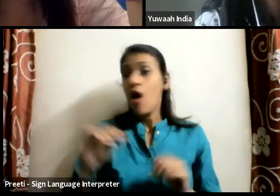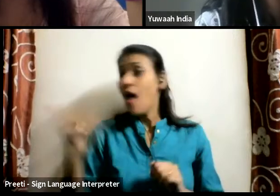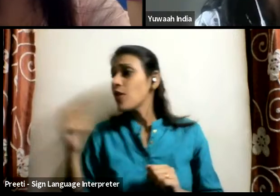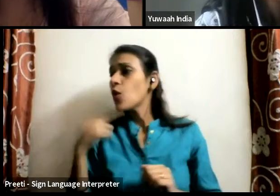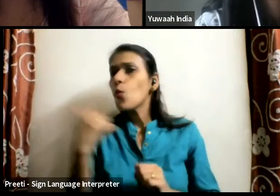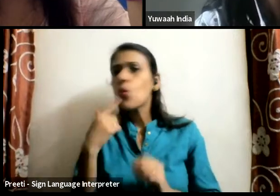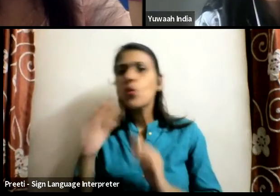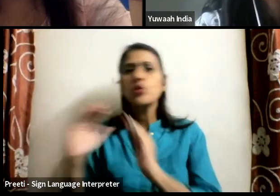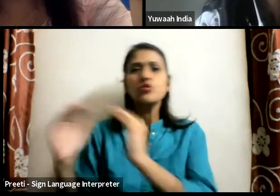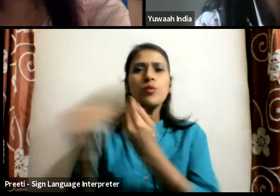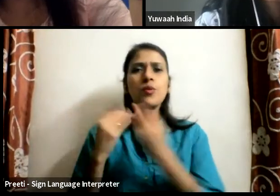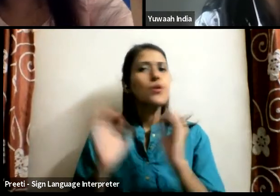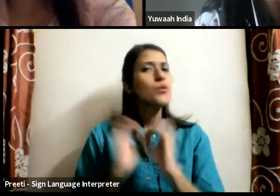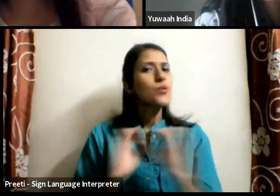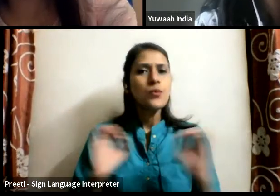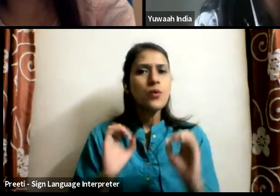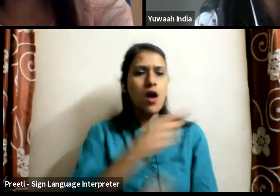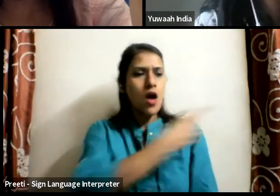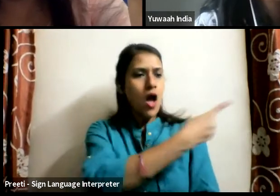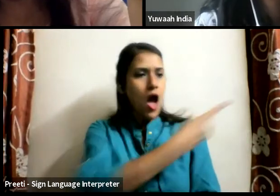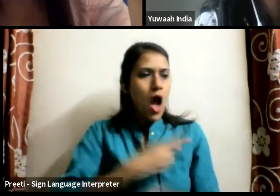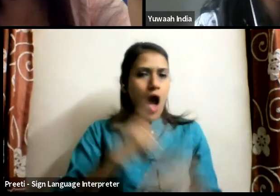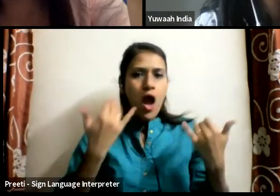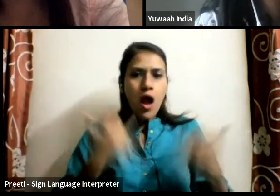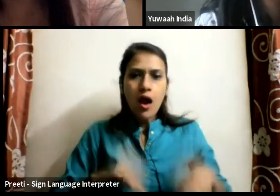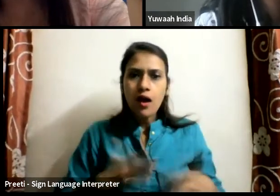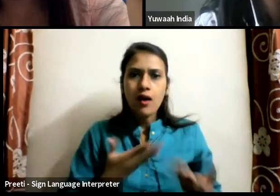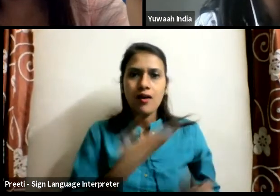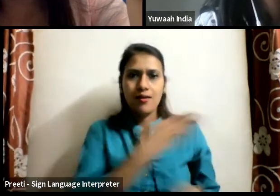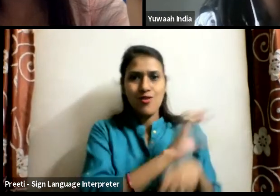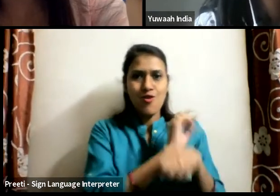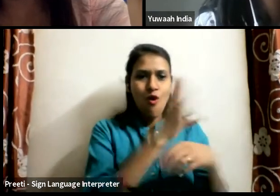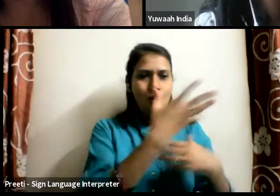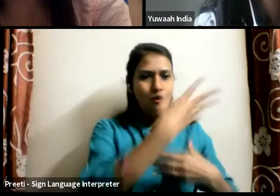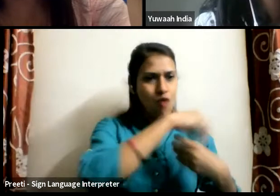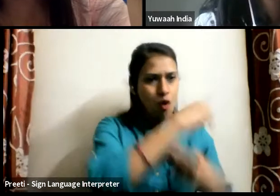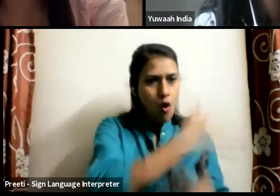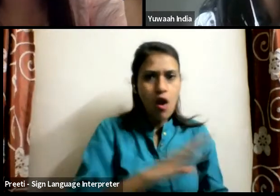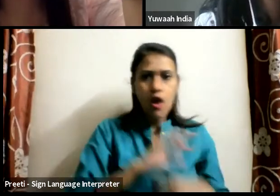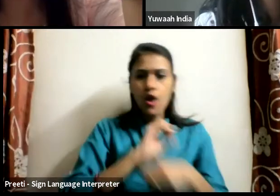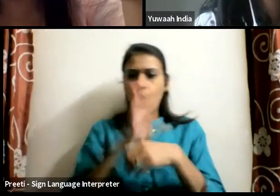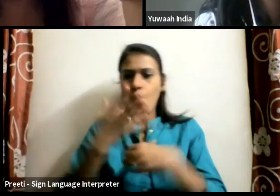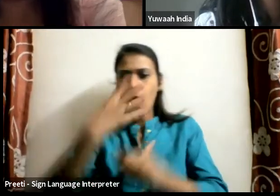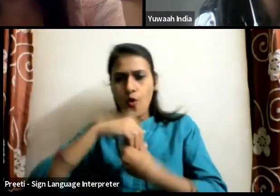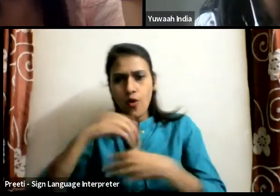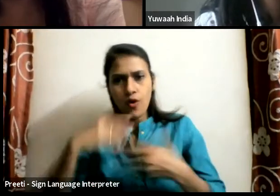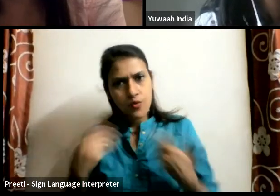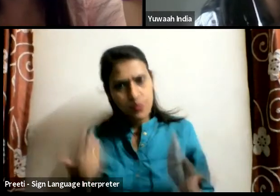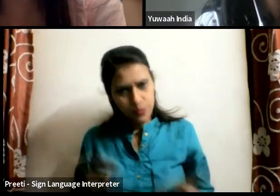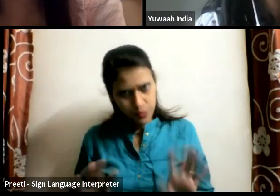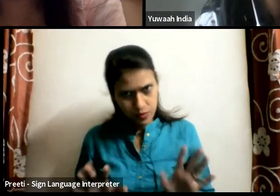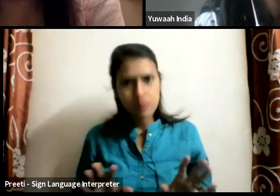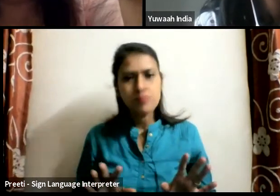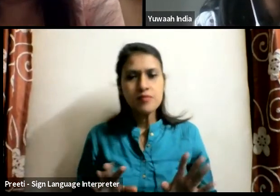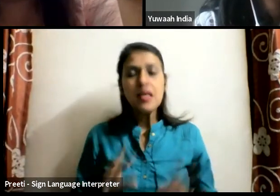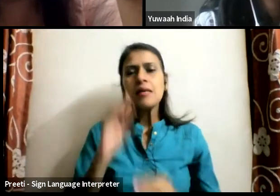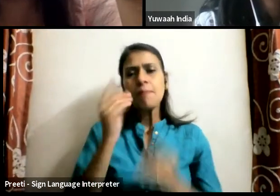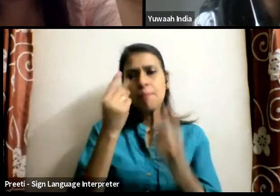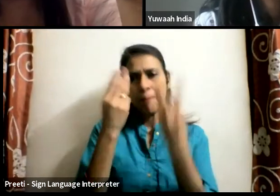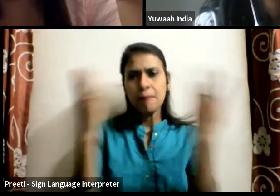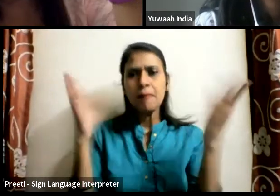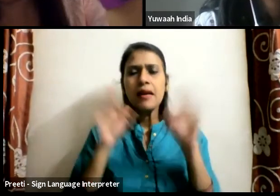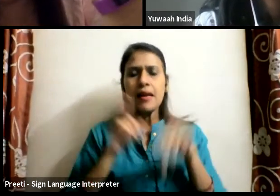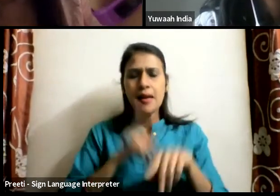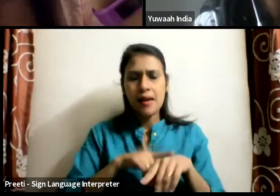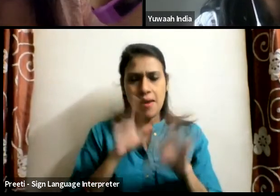लिए। सो केयर गिवर को 3 से 4 दिन में या कभी कभी 5 से 6 दिन में सिम्टम्स डेवलप हो जाते